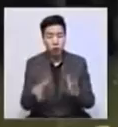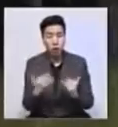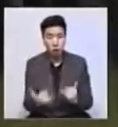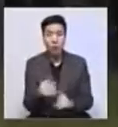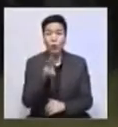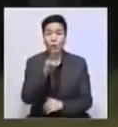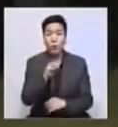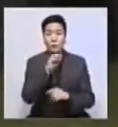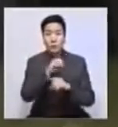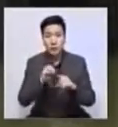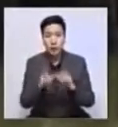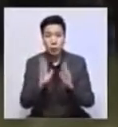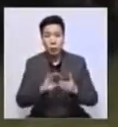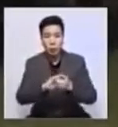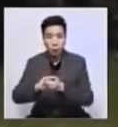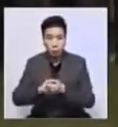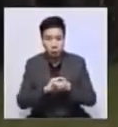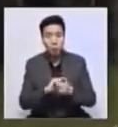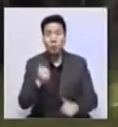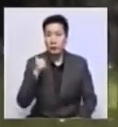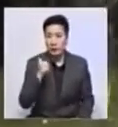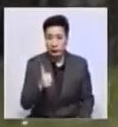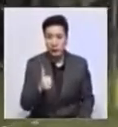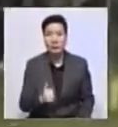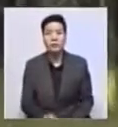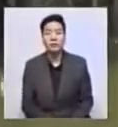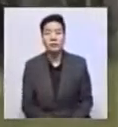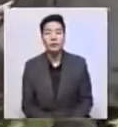กว่า 60% และได้รับความร่วมมือจากประชาชนส่วนใหญ่เป็นอย่างดีด้วยครับก็ถือ